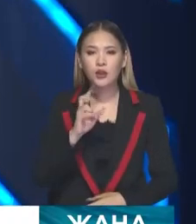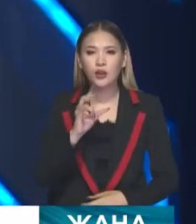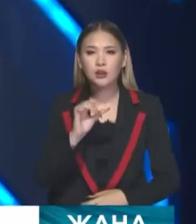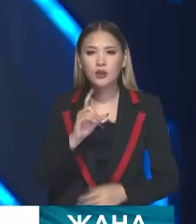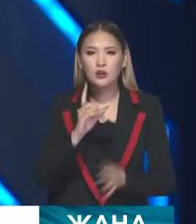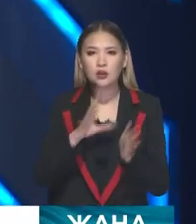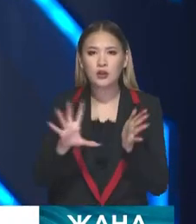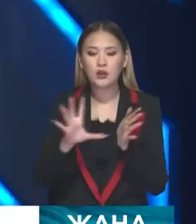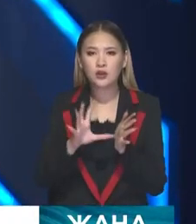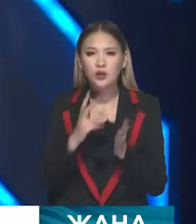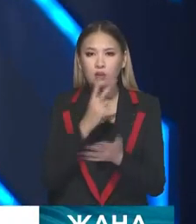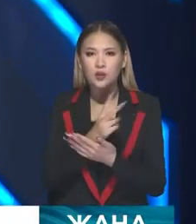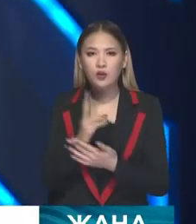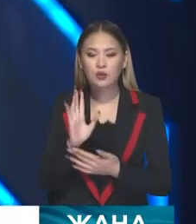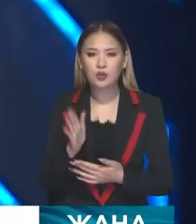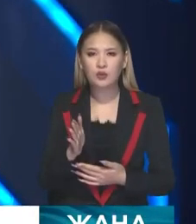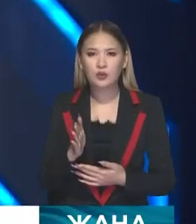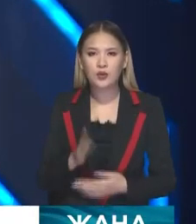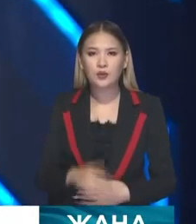жақын арада күтеміз.